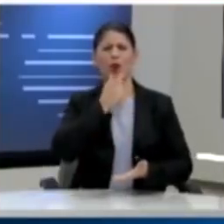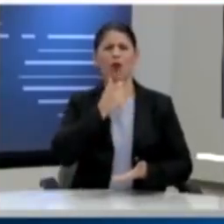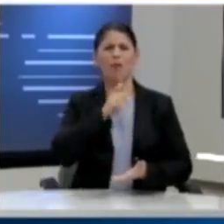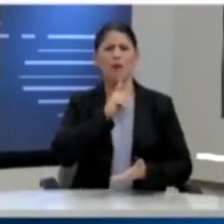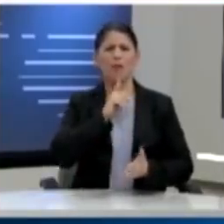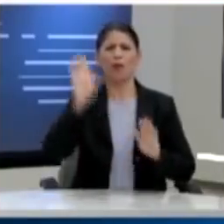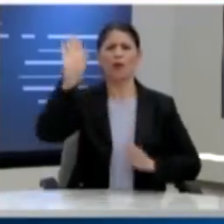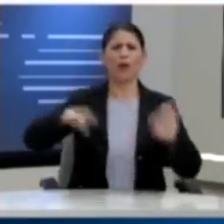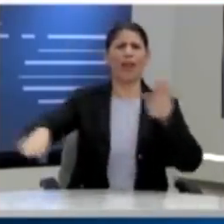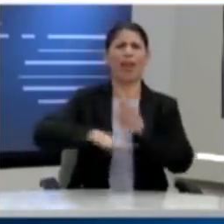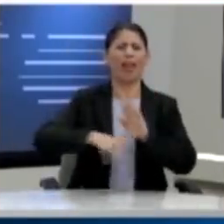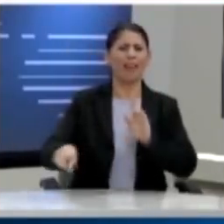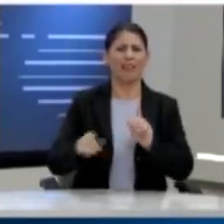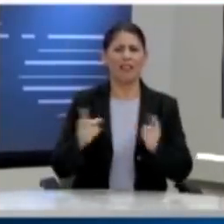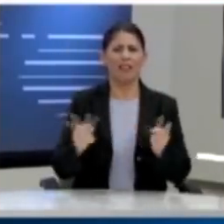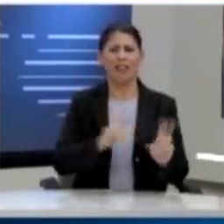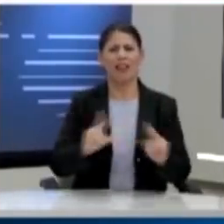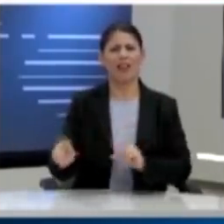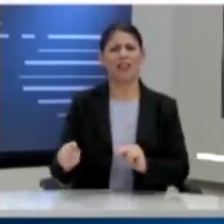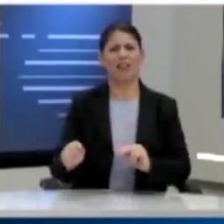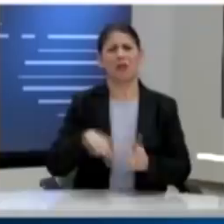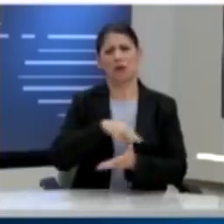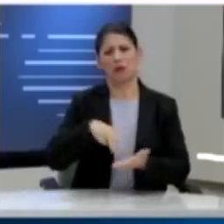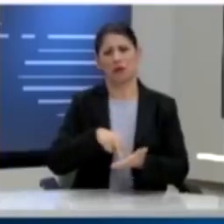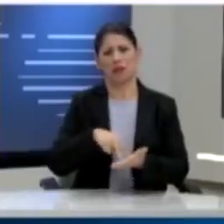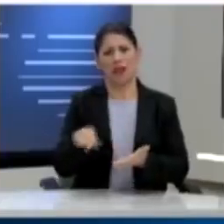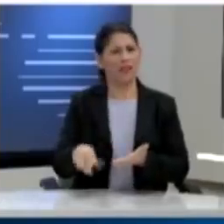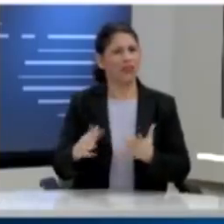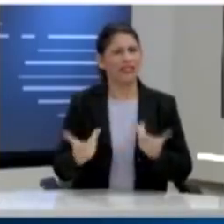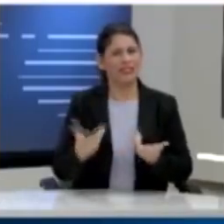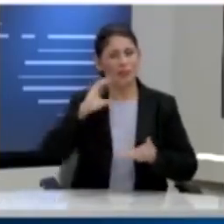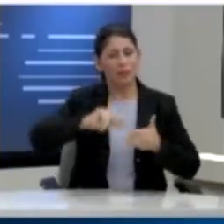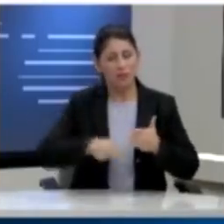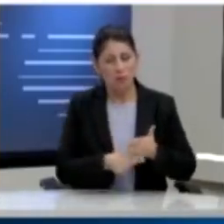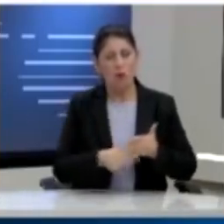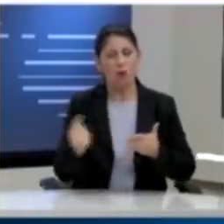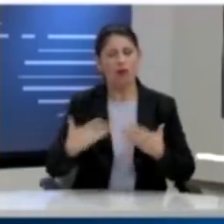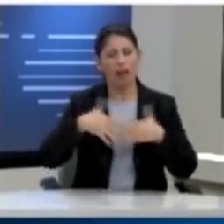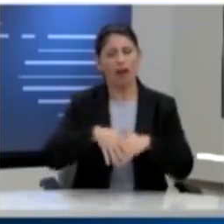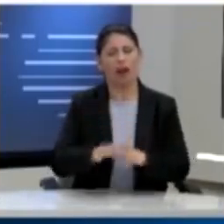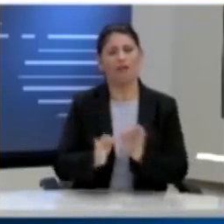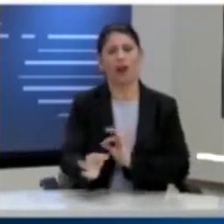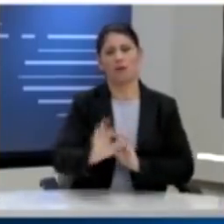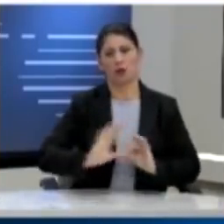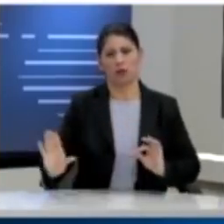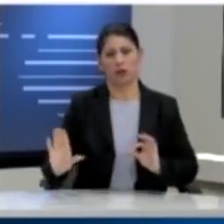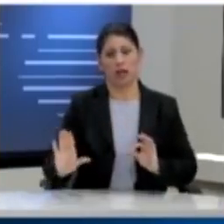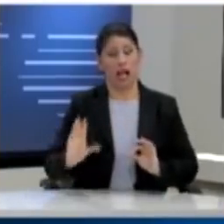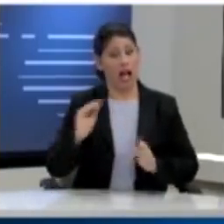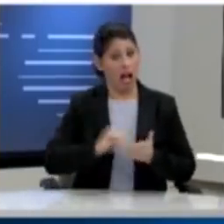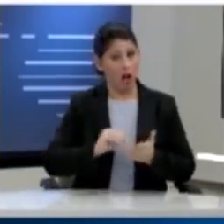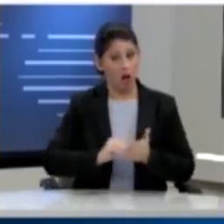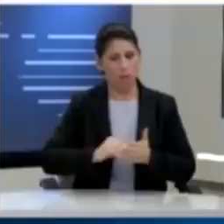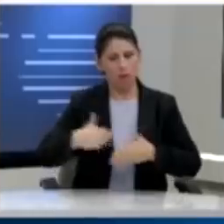άλλο από συνταγματοποίηση των μνημονίων είναι αυτές οι προτάσεις? Χώρια που ακόμη και μια σειρά